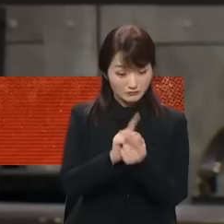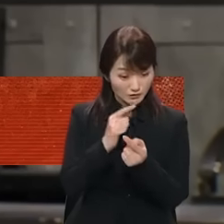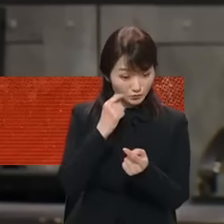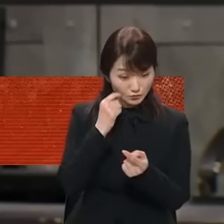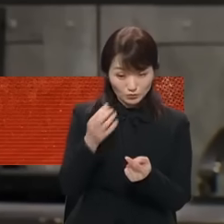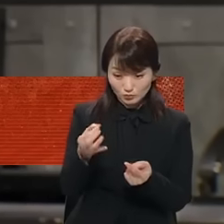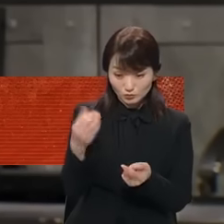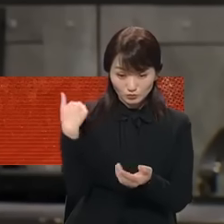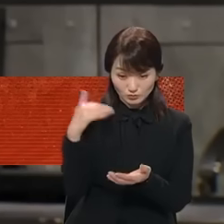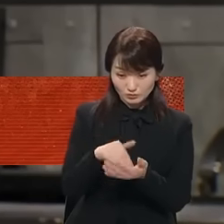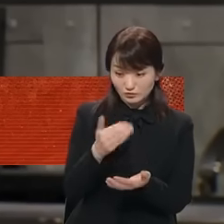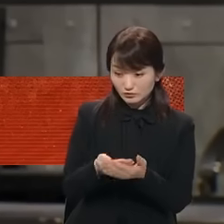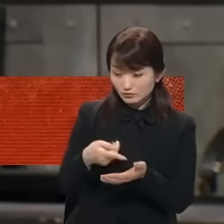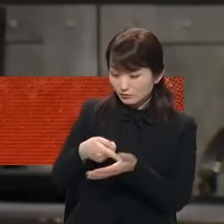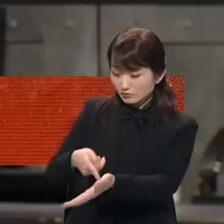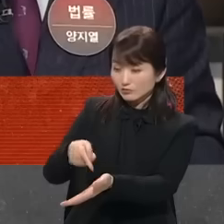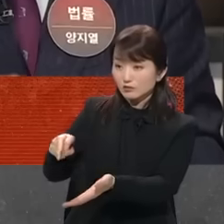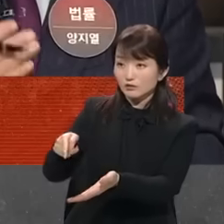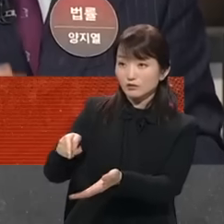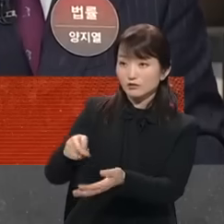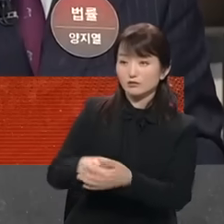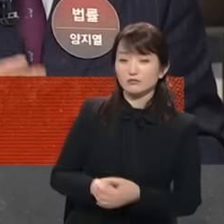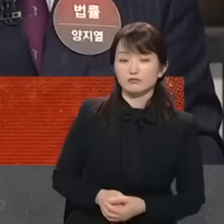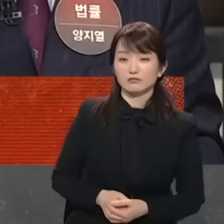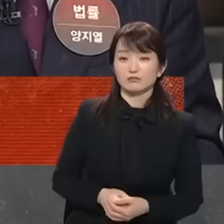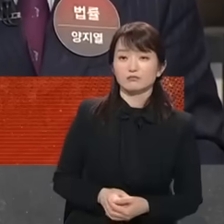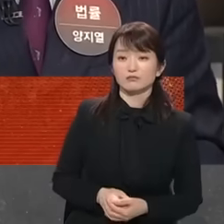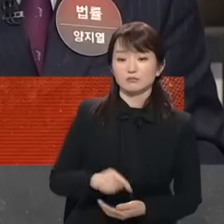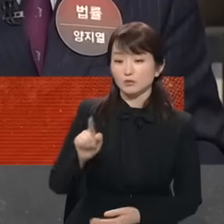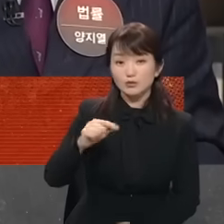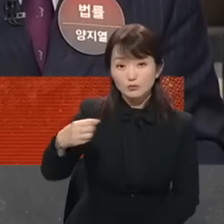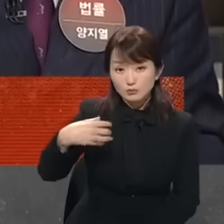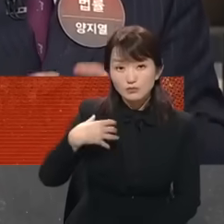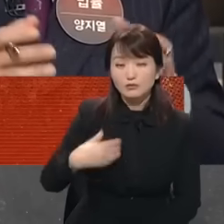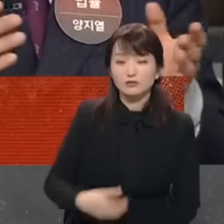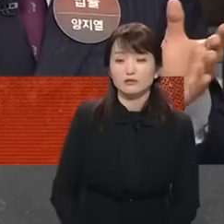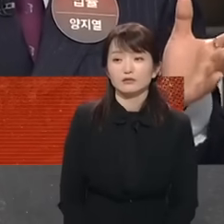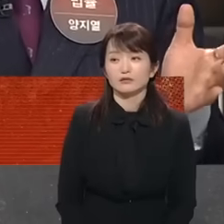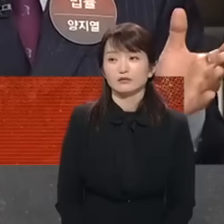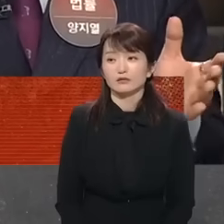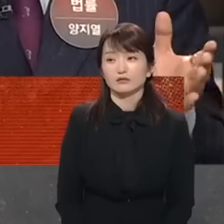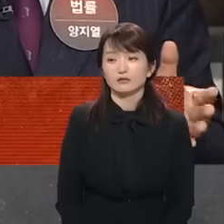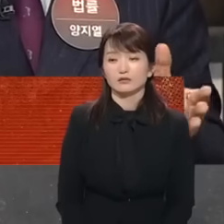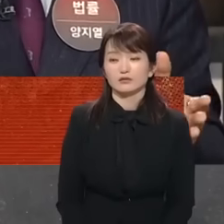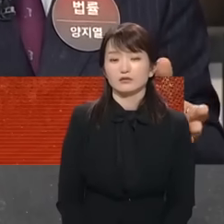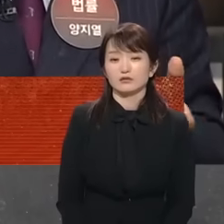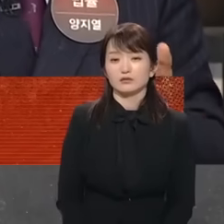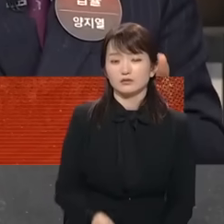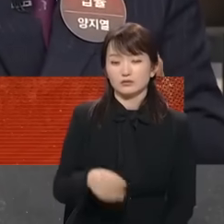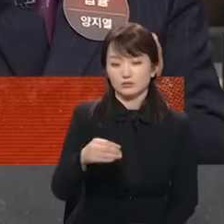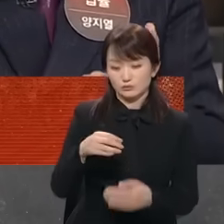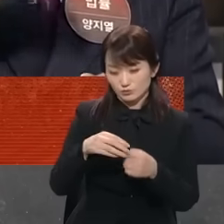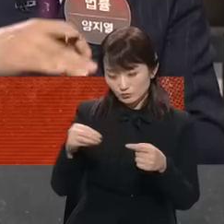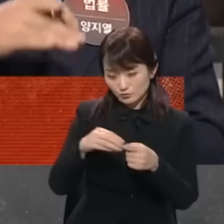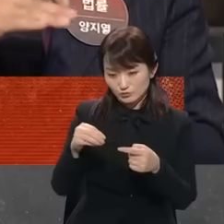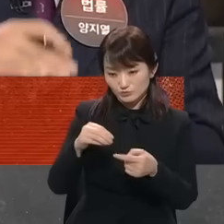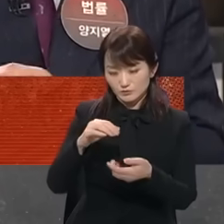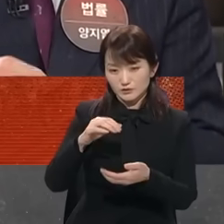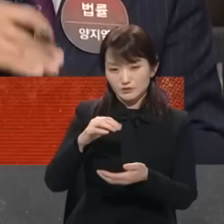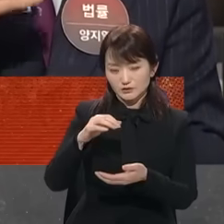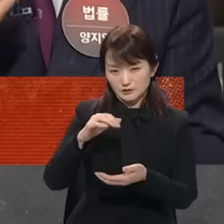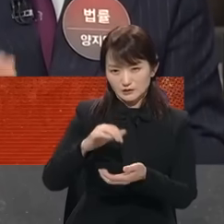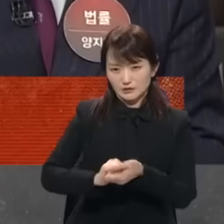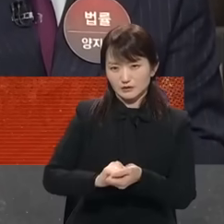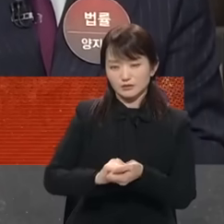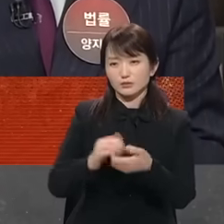욕을 하지 않습니까 아 그럼 거기서 떼먹는 것도 아니에요 뭐라고 얘기하냐면 이게 출금 한도가 우리가 꽉차서 돈이 더 들어와야